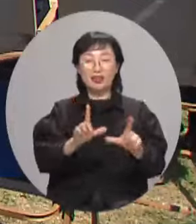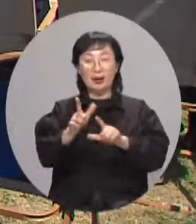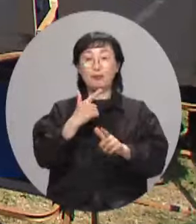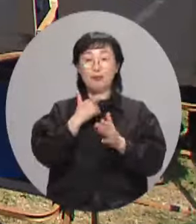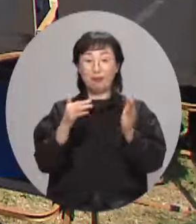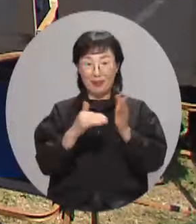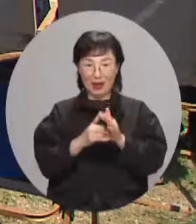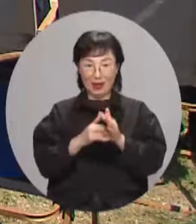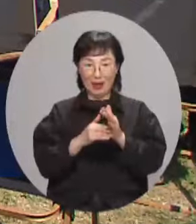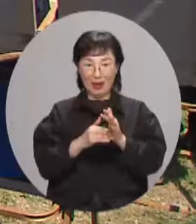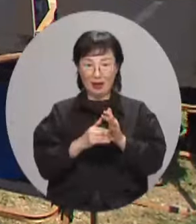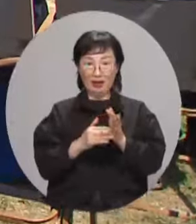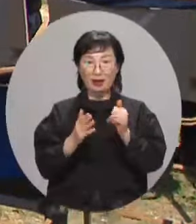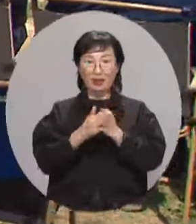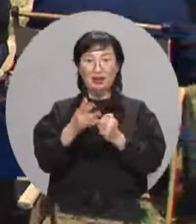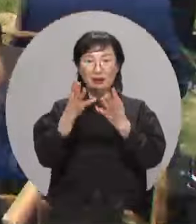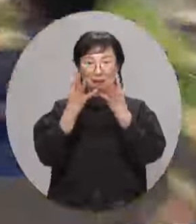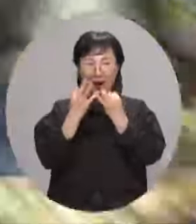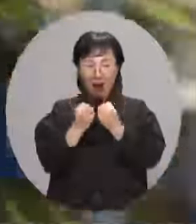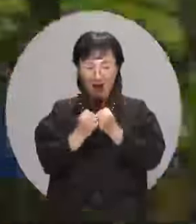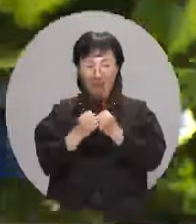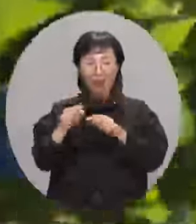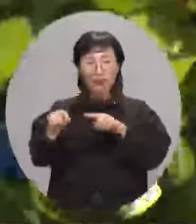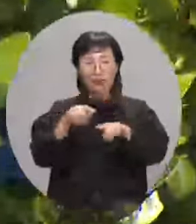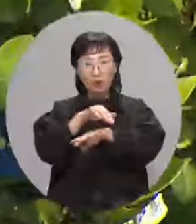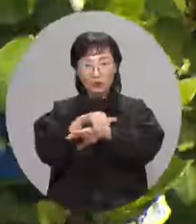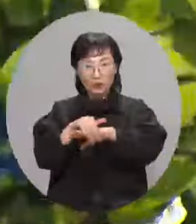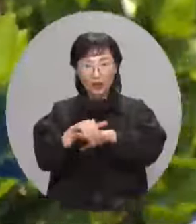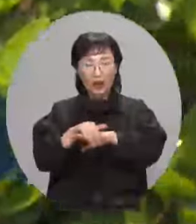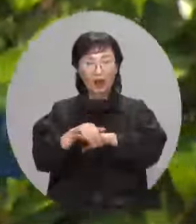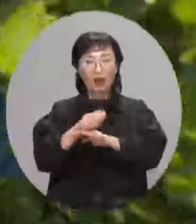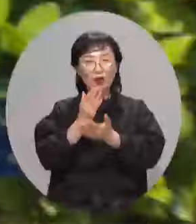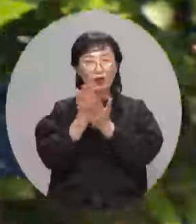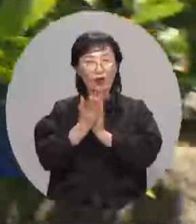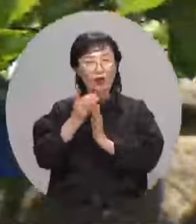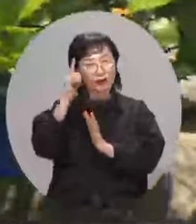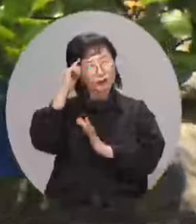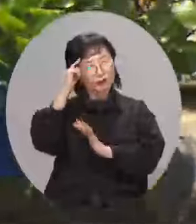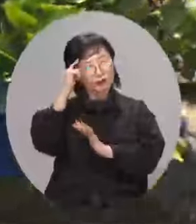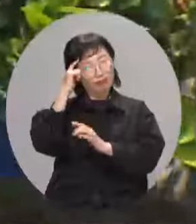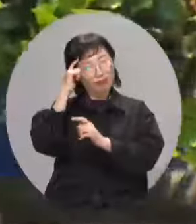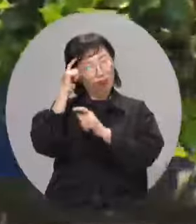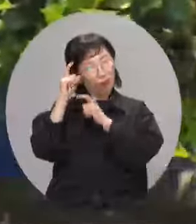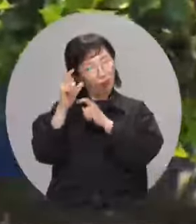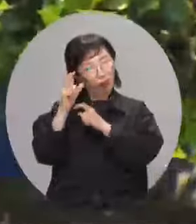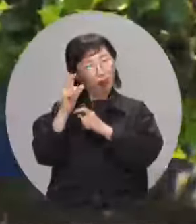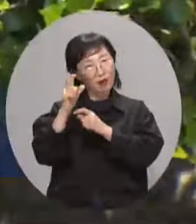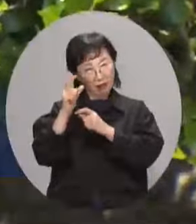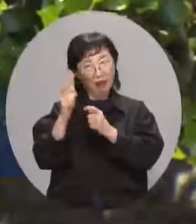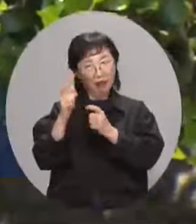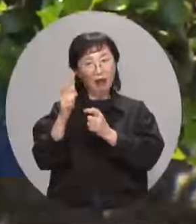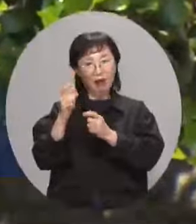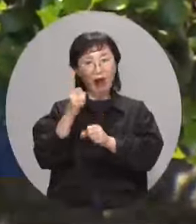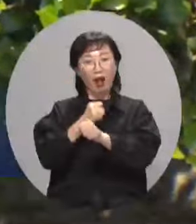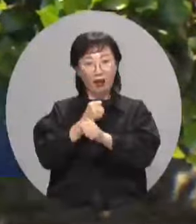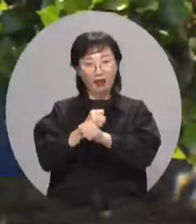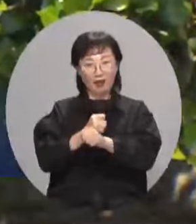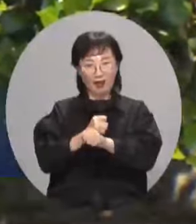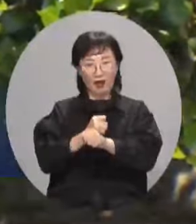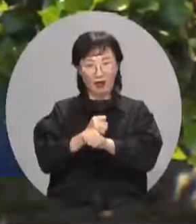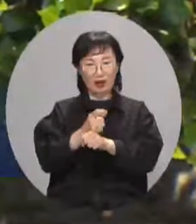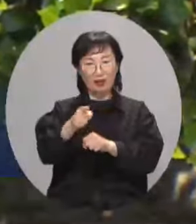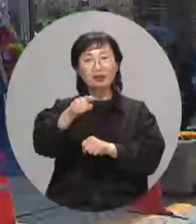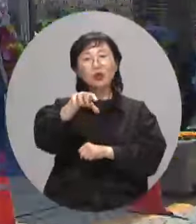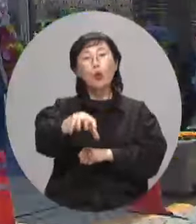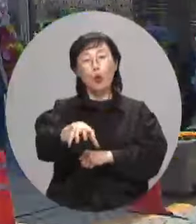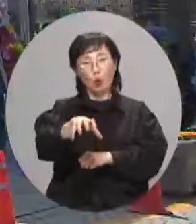많은 도정의 정책들도 구상도 했었고 오늘날까 이어지는 그런 장소였다고